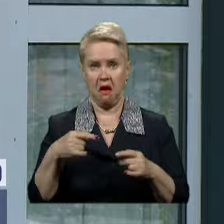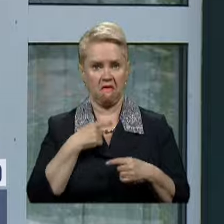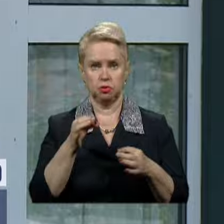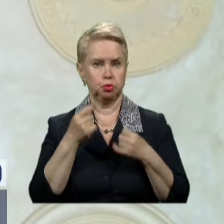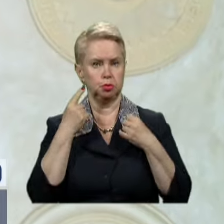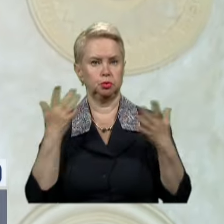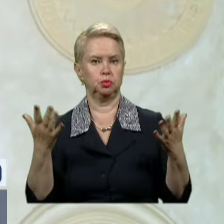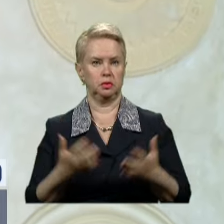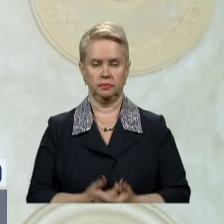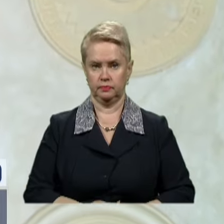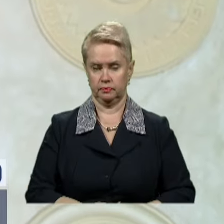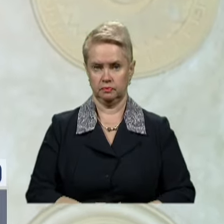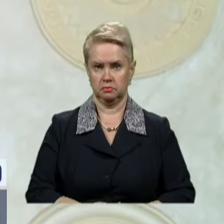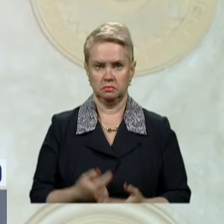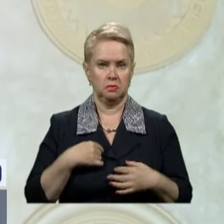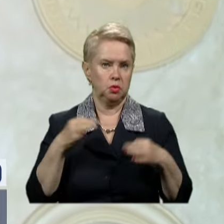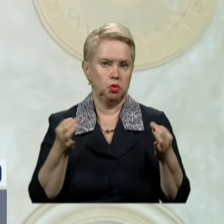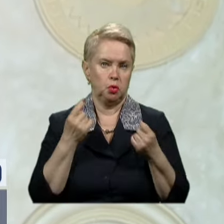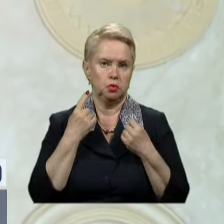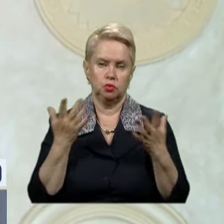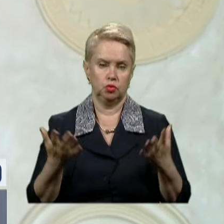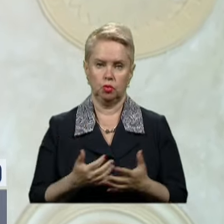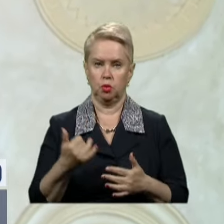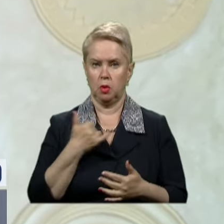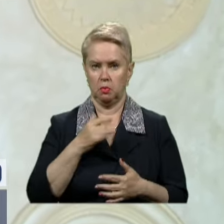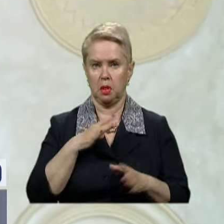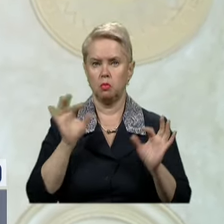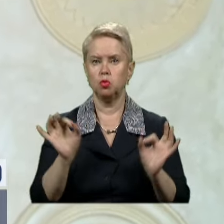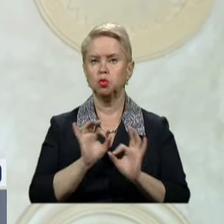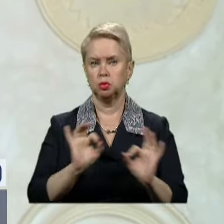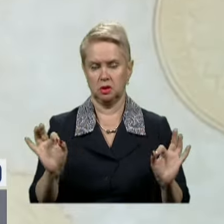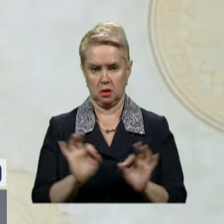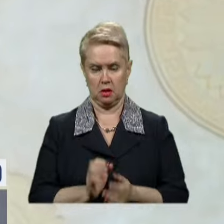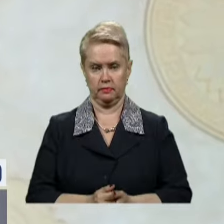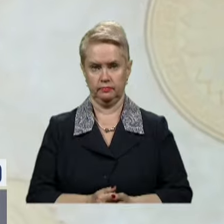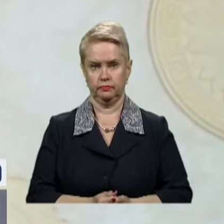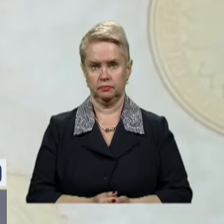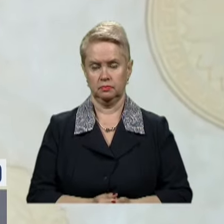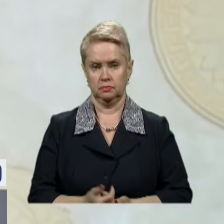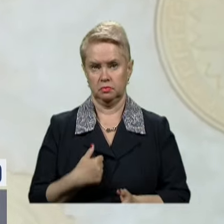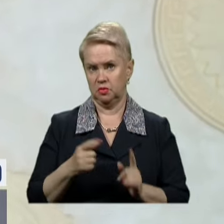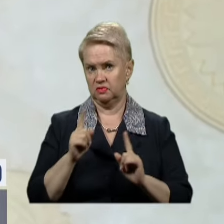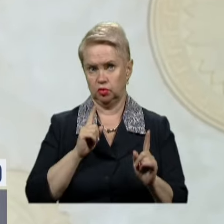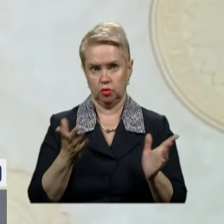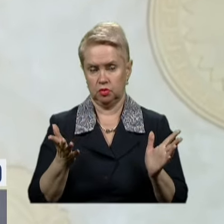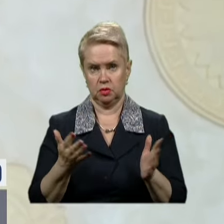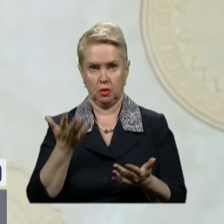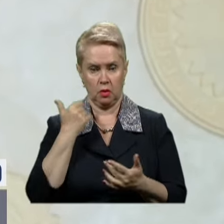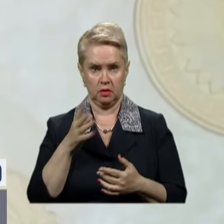не чули. Нічого ми не чули, у нас була музика в цей час. Ми в шоці були,